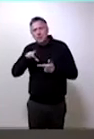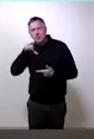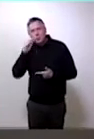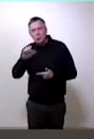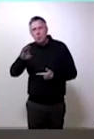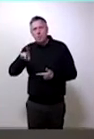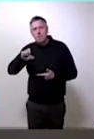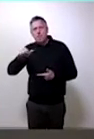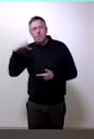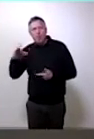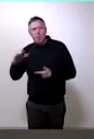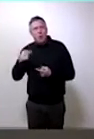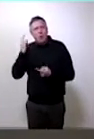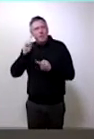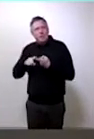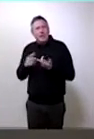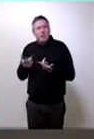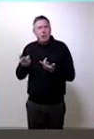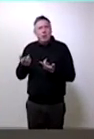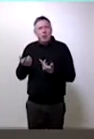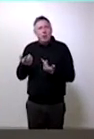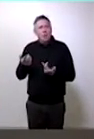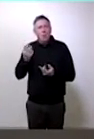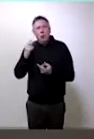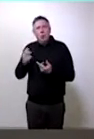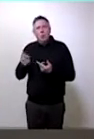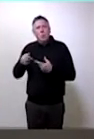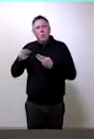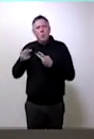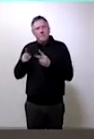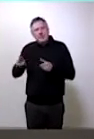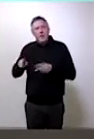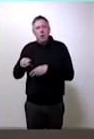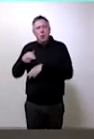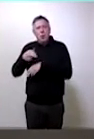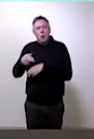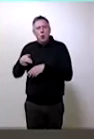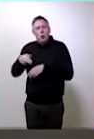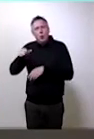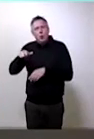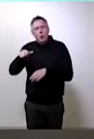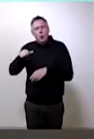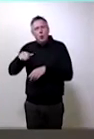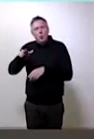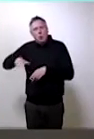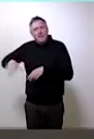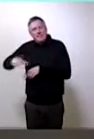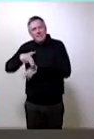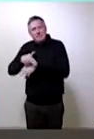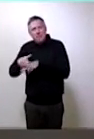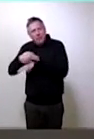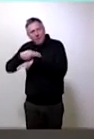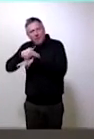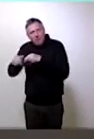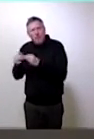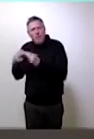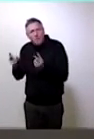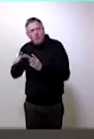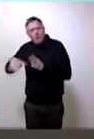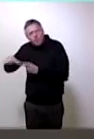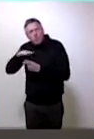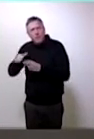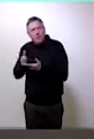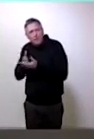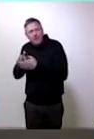l'urbanisme résilient, seront amenés également à enrichir cette présentation, donc sur nos grandes